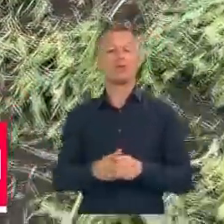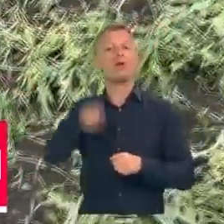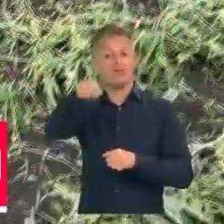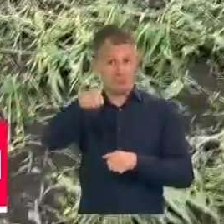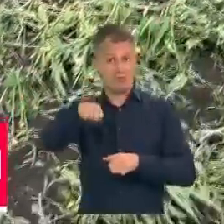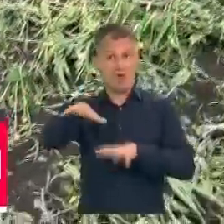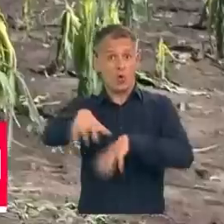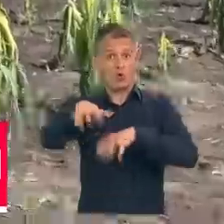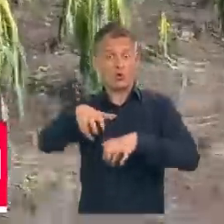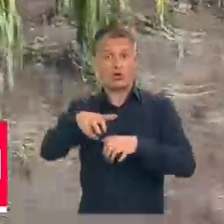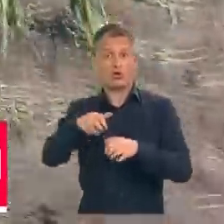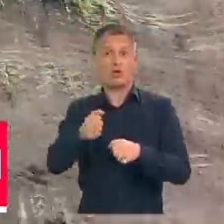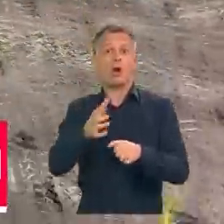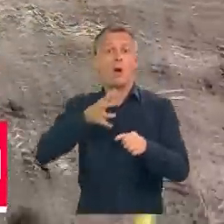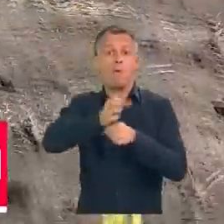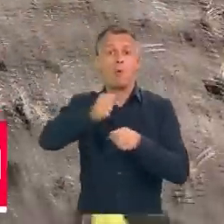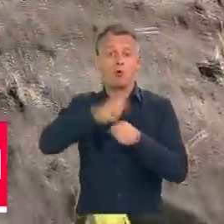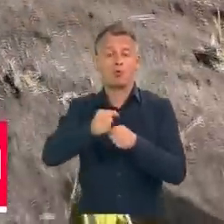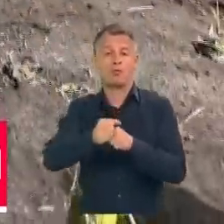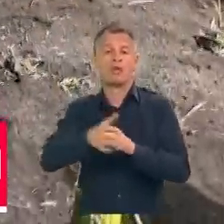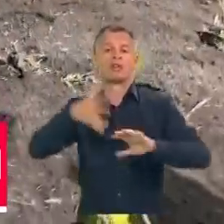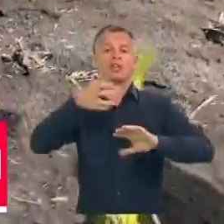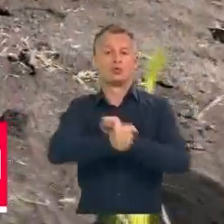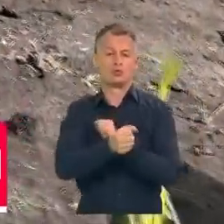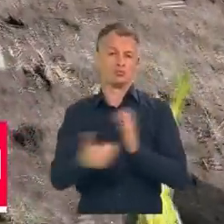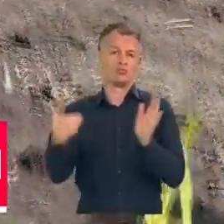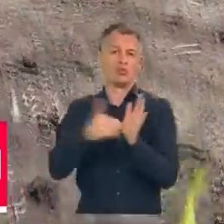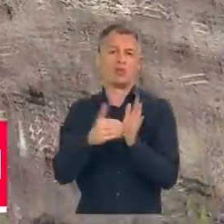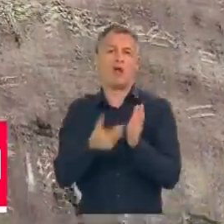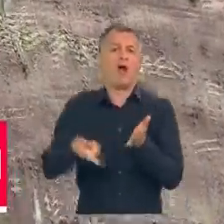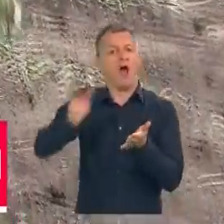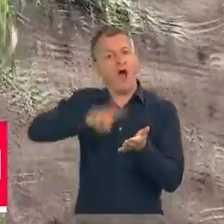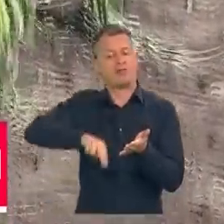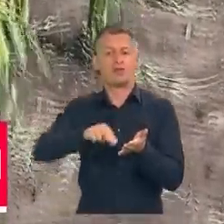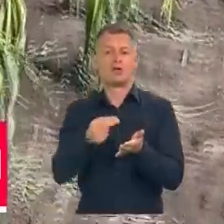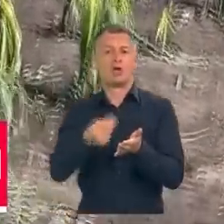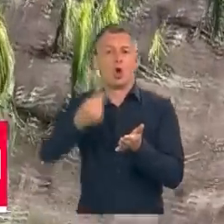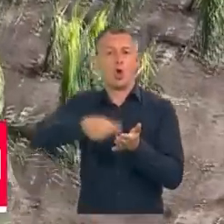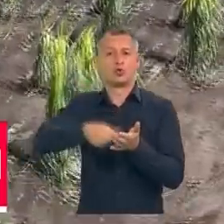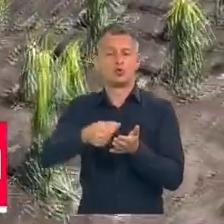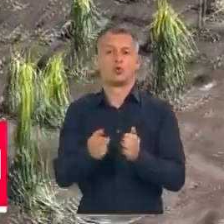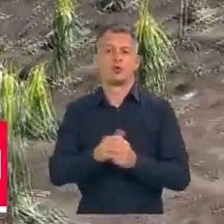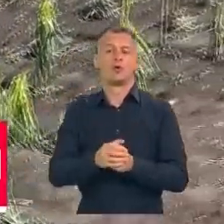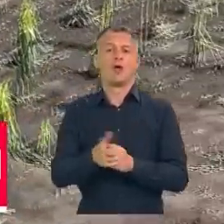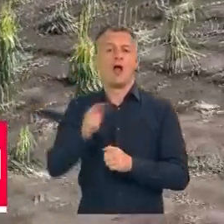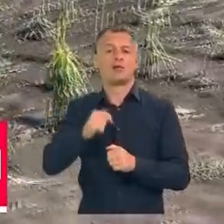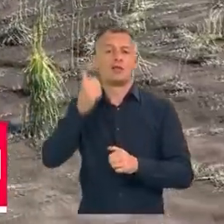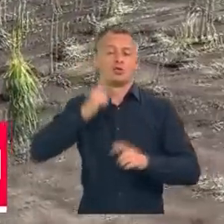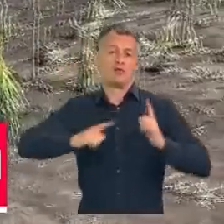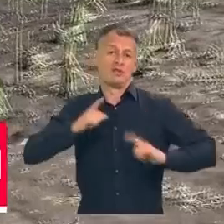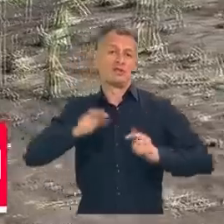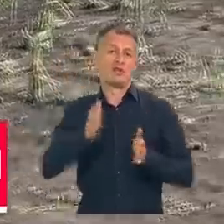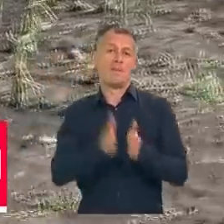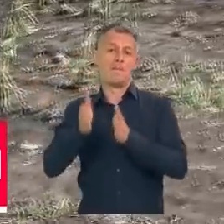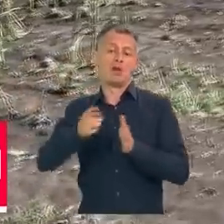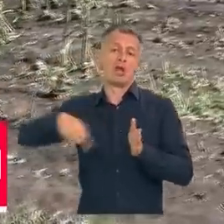este compromisă. Ar trebui înființată din nou. Alte costuri, alte mai multe sacrificii din partea noastră. La fel și cultura de